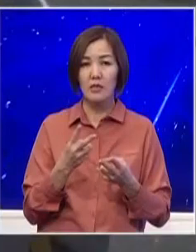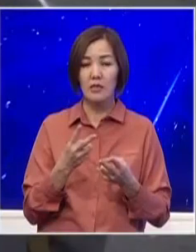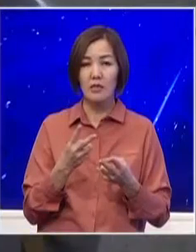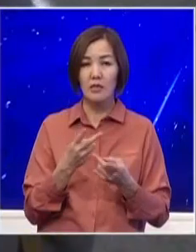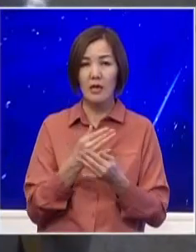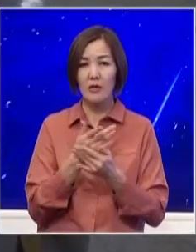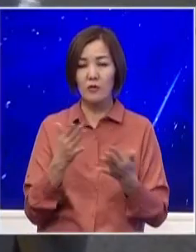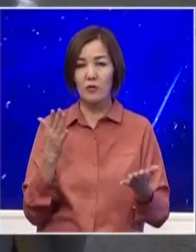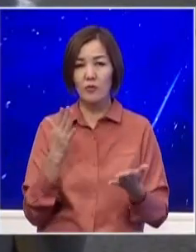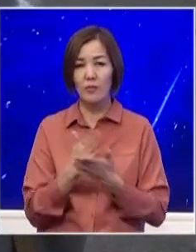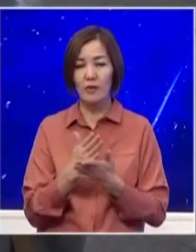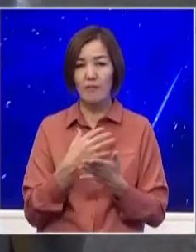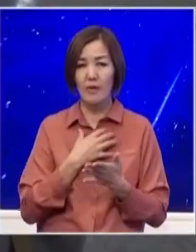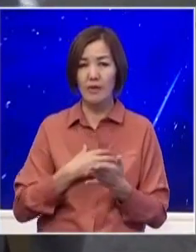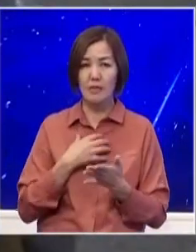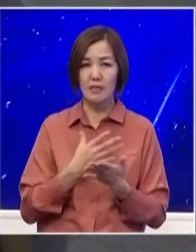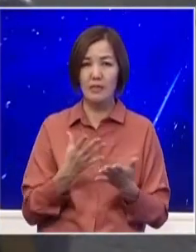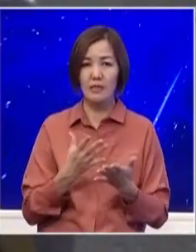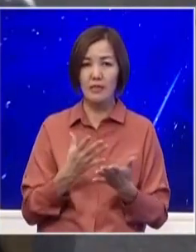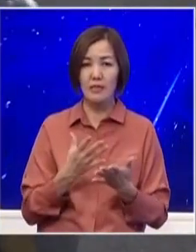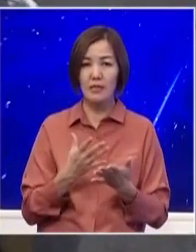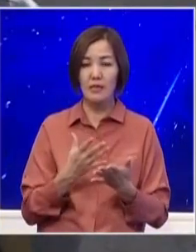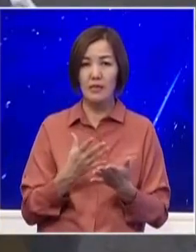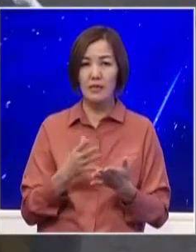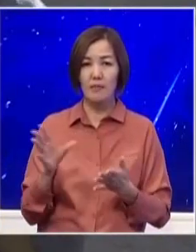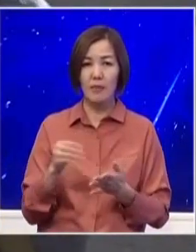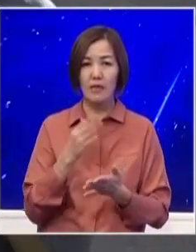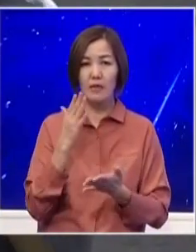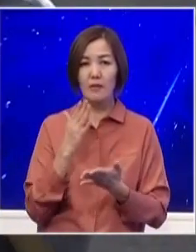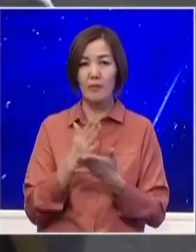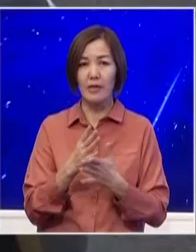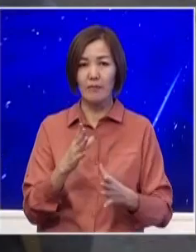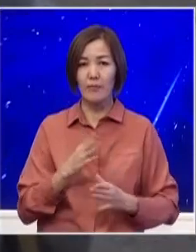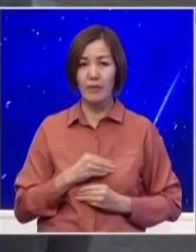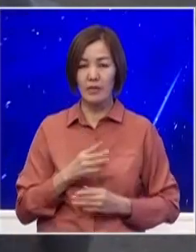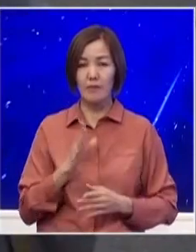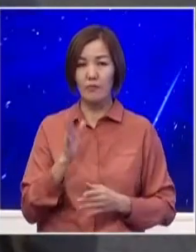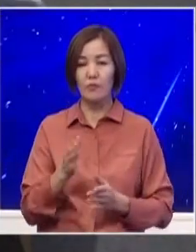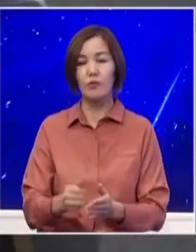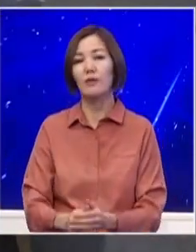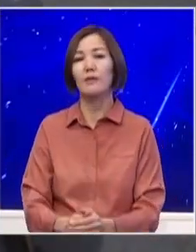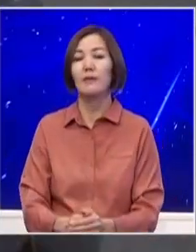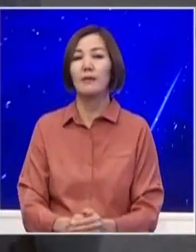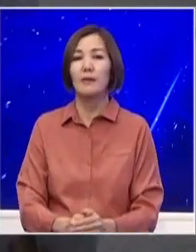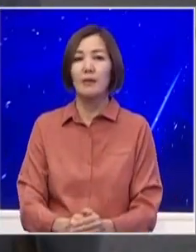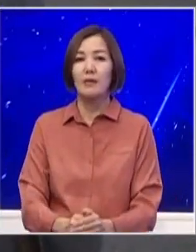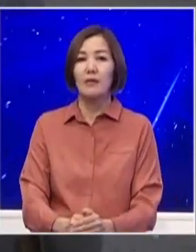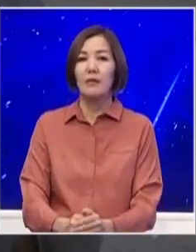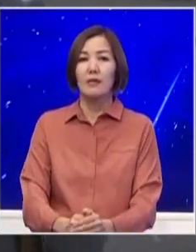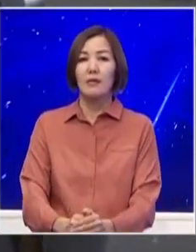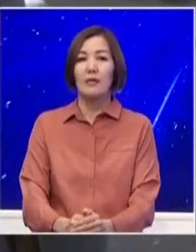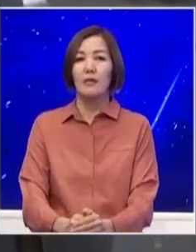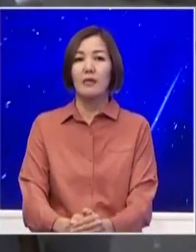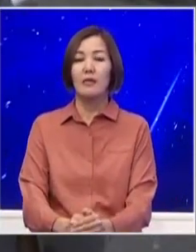қажетті құралдарымыз, барлық құралдар, барлық құралдарды өзімізбен бірге аламыз. Сон ауыз